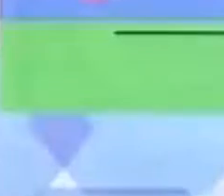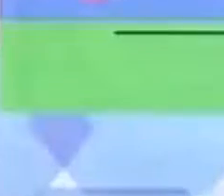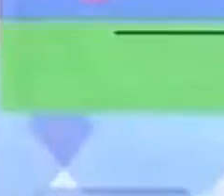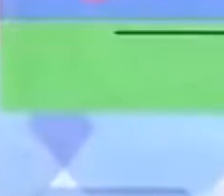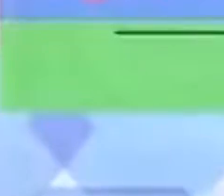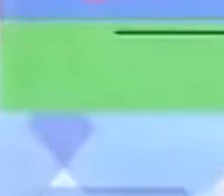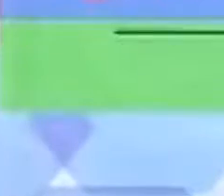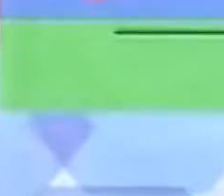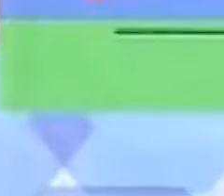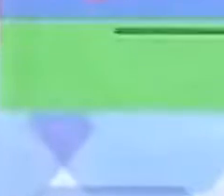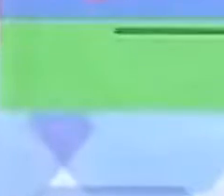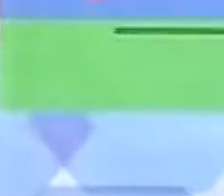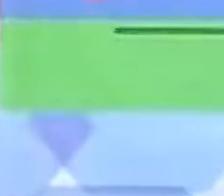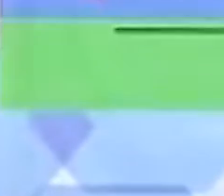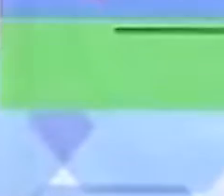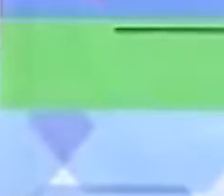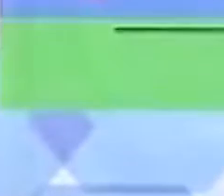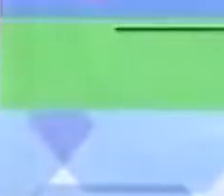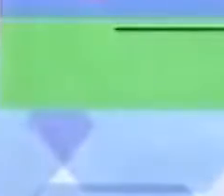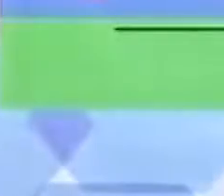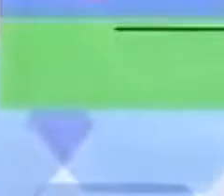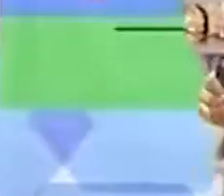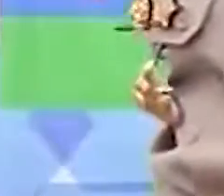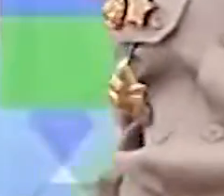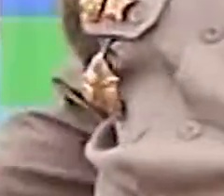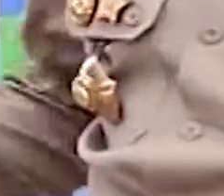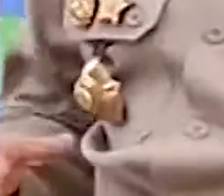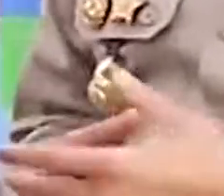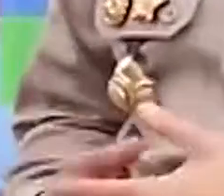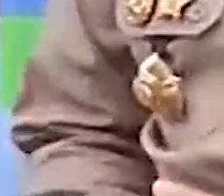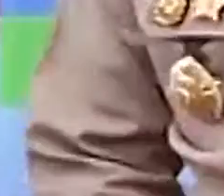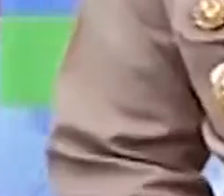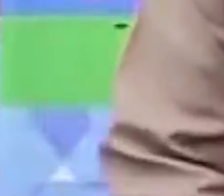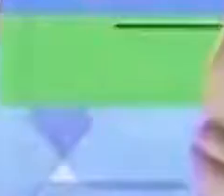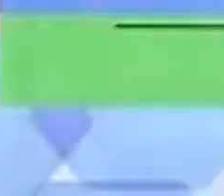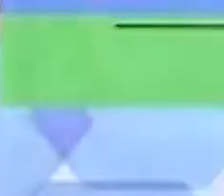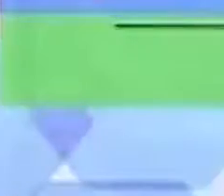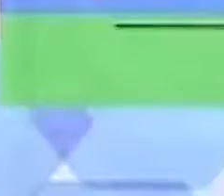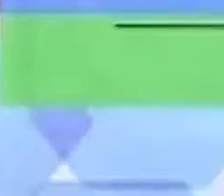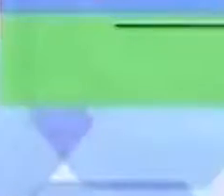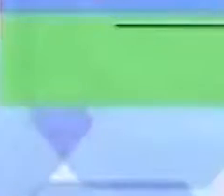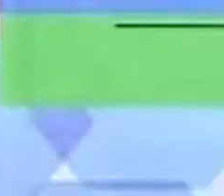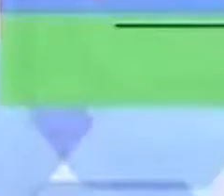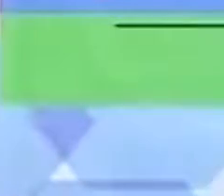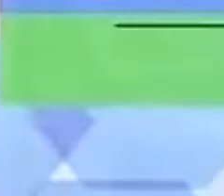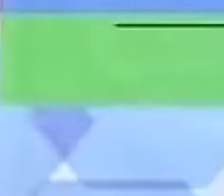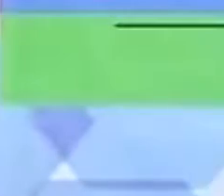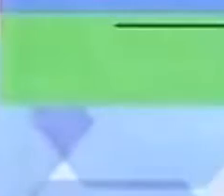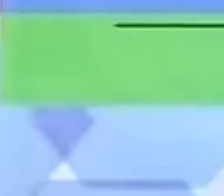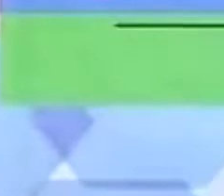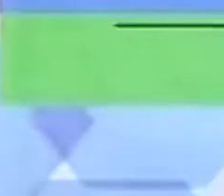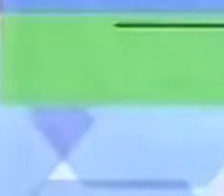nggak rekomendasinya 5 km. Jangan sampai terlalu panjang. Karena di Jawa Barat, itu Jawa Tengah pun